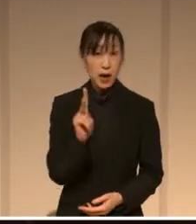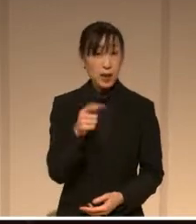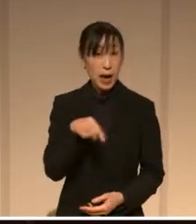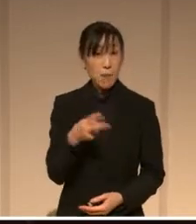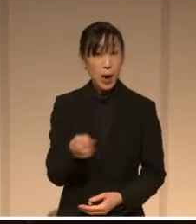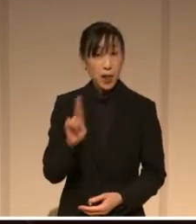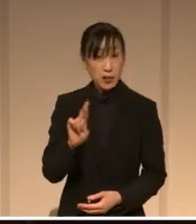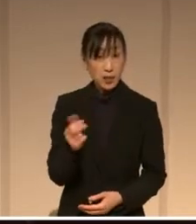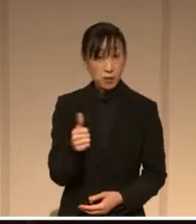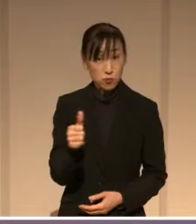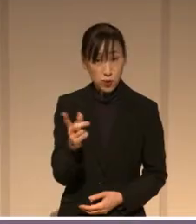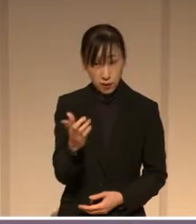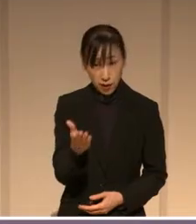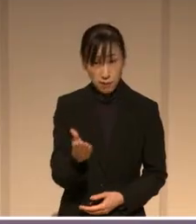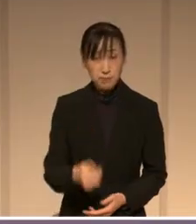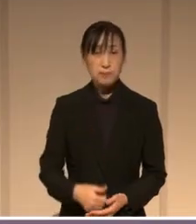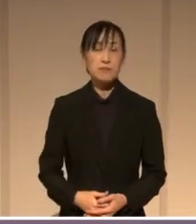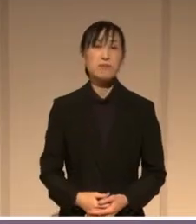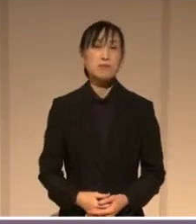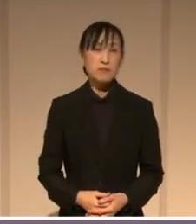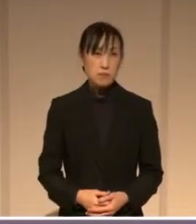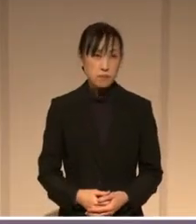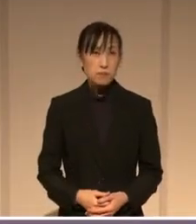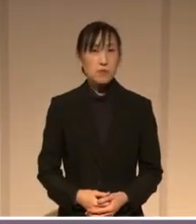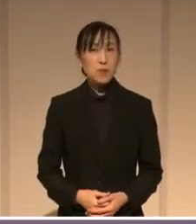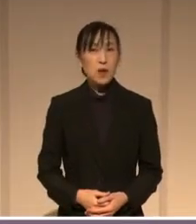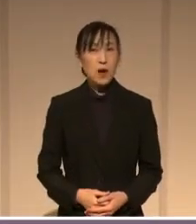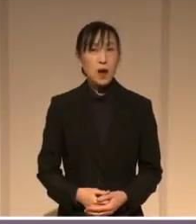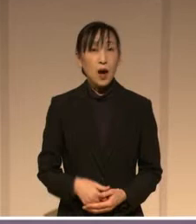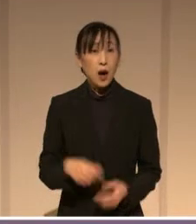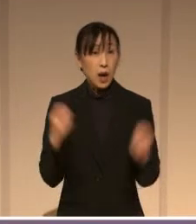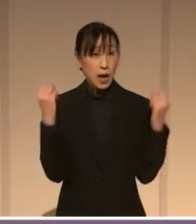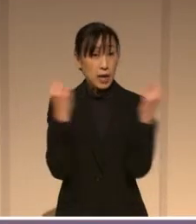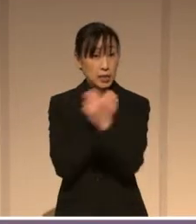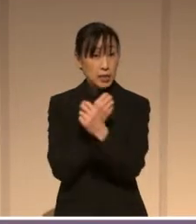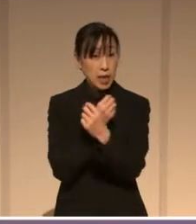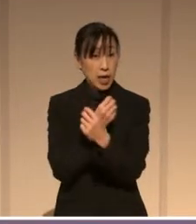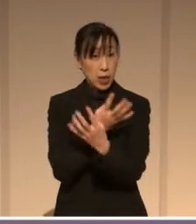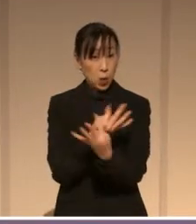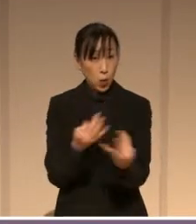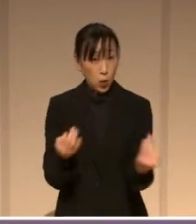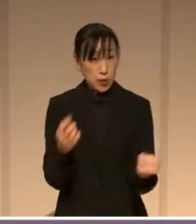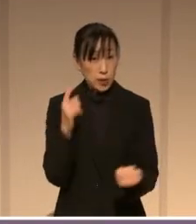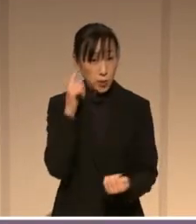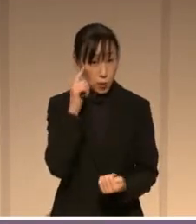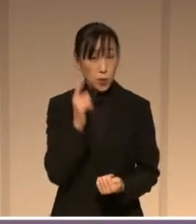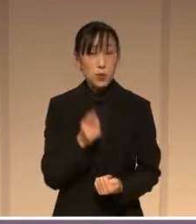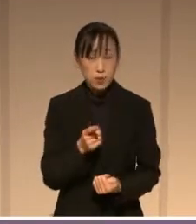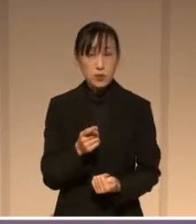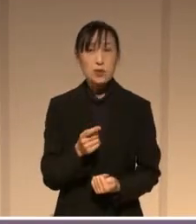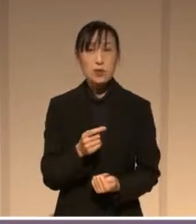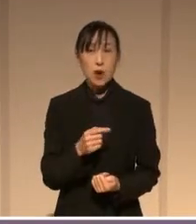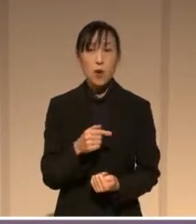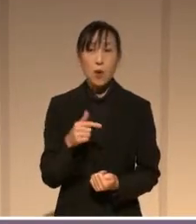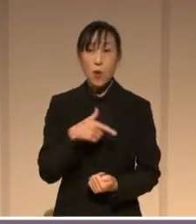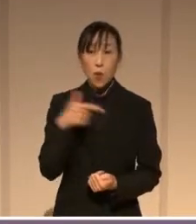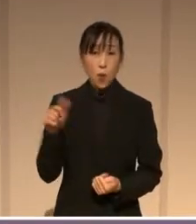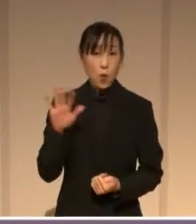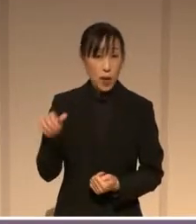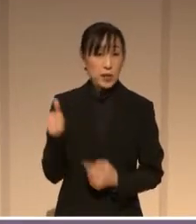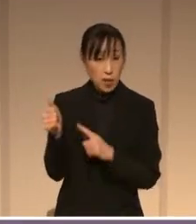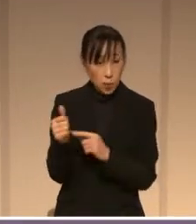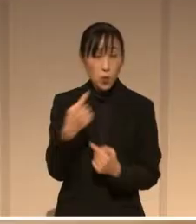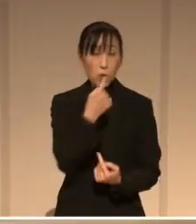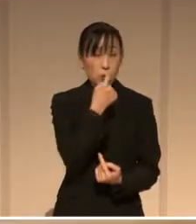でしたかですねあの勘違いされている方多いんですけど大前さんとか僕も普通にあの公募で